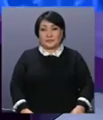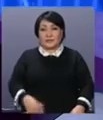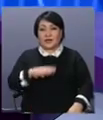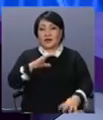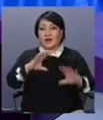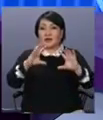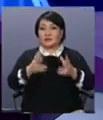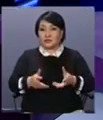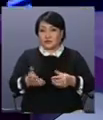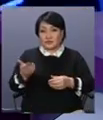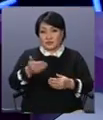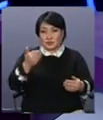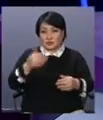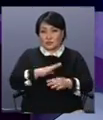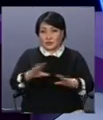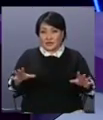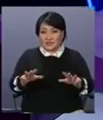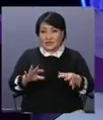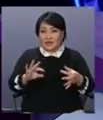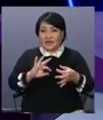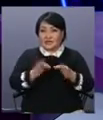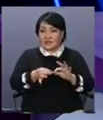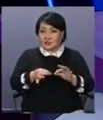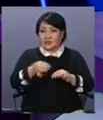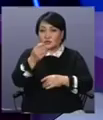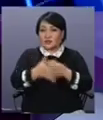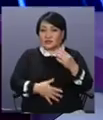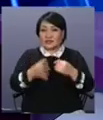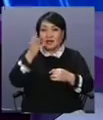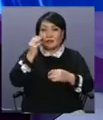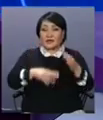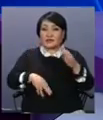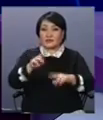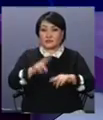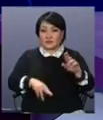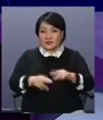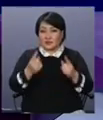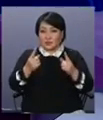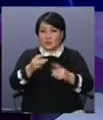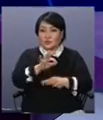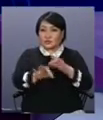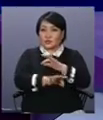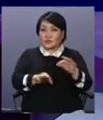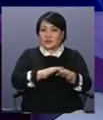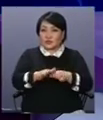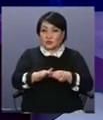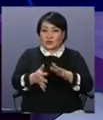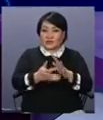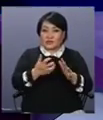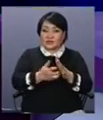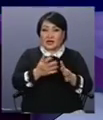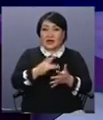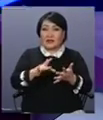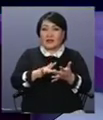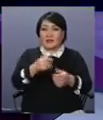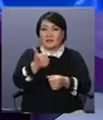дүниежүзінде бұрын соңды болмаған диагностикалық орталық Алматыда бой көтереді. Аталған ауқымды жобаны іске асырудағы тетіктерді қала басшысы Бауыржан